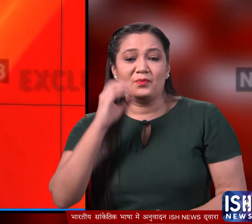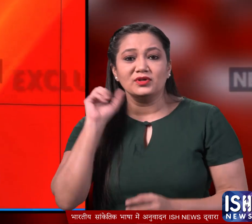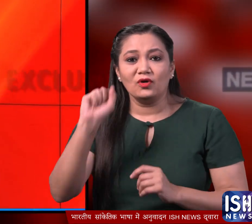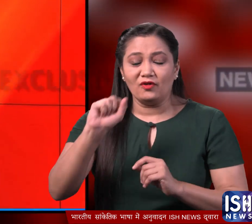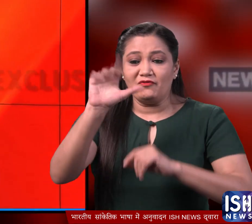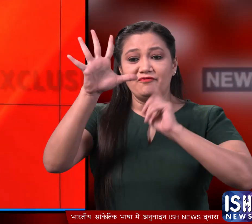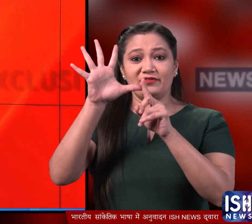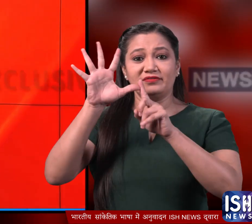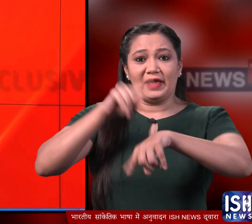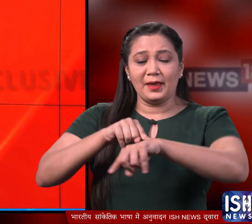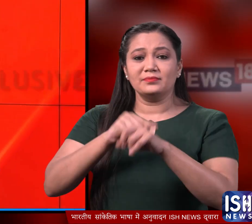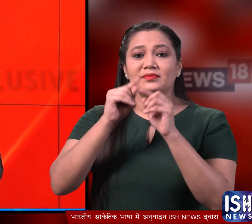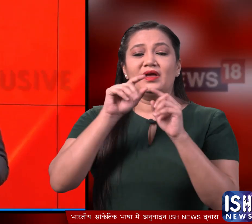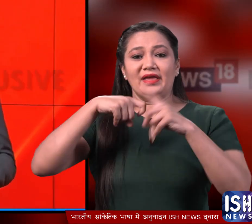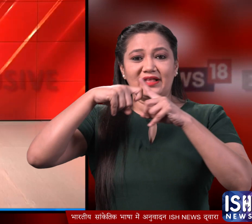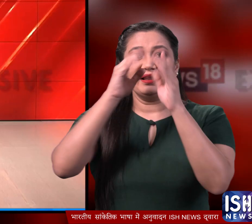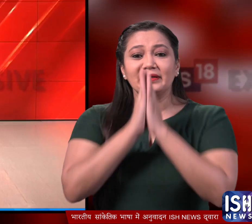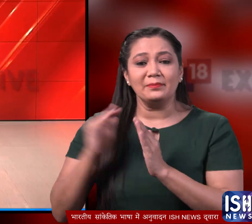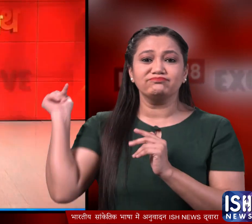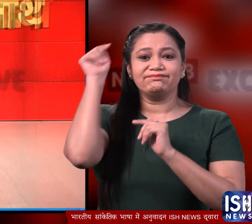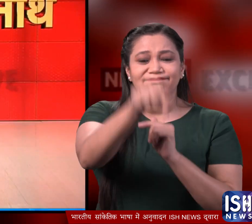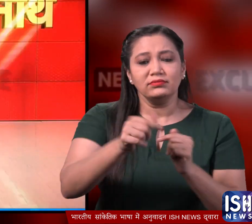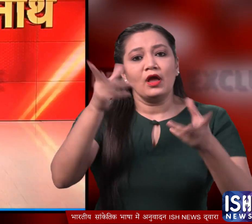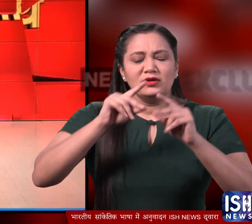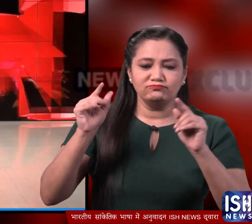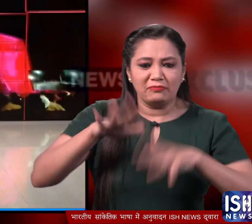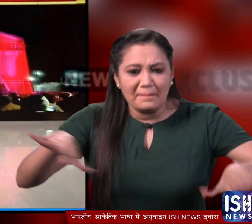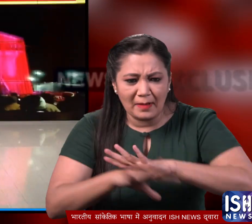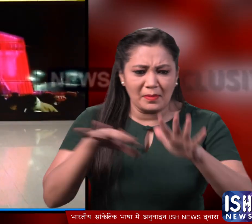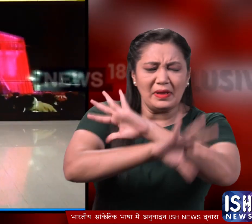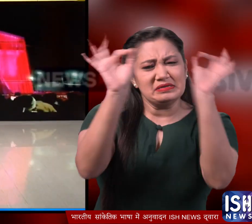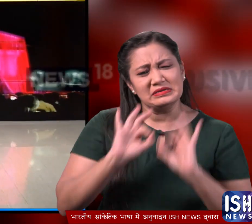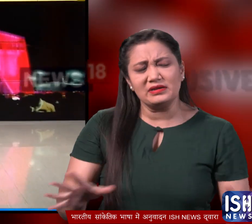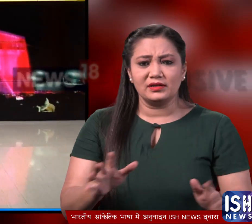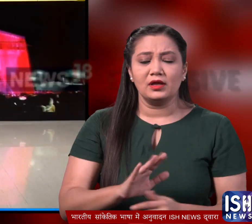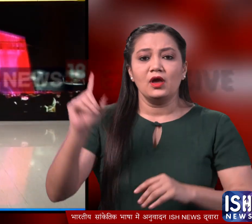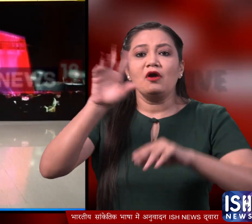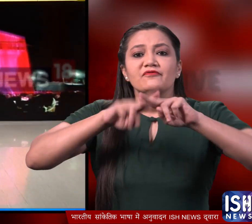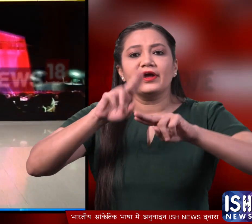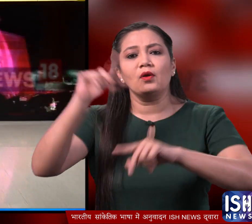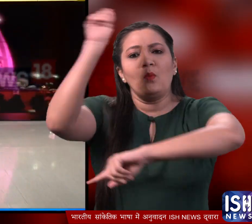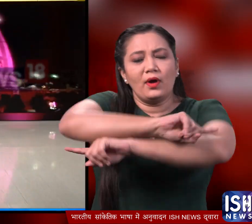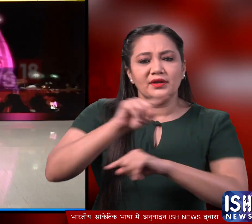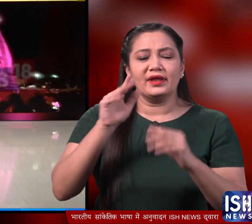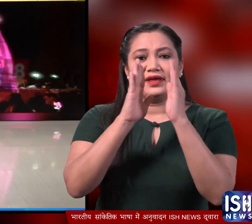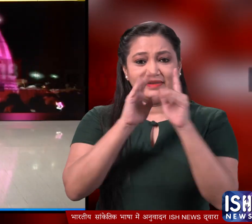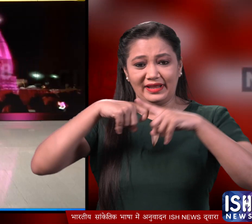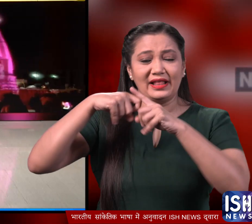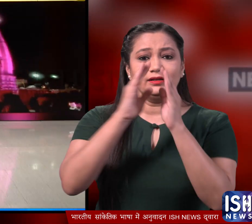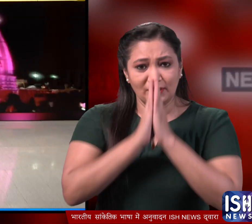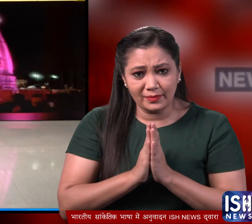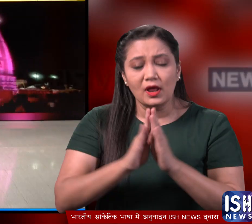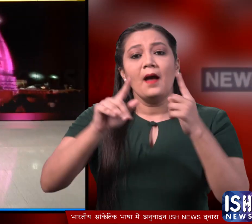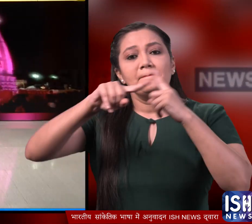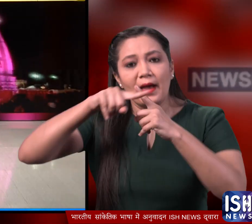موڈی کے پانچویں کیدارنات دورے کے لیے تیاریاں تیز ہو گئیں شکروبار کو ایک دن کے دورے پر پردھان منتری کیدارنات کی پوجا کرنے کے ساتھ